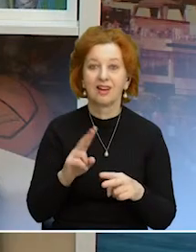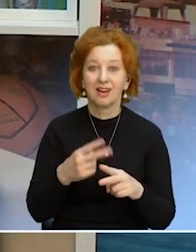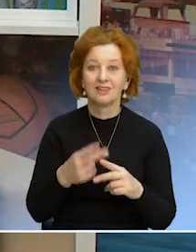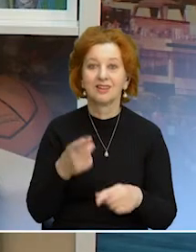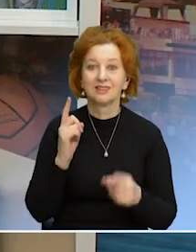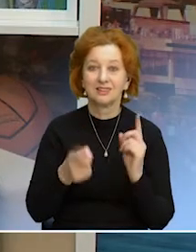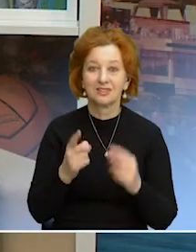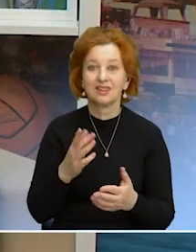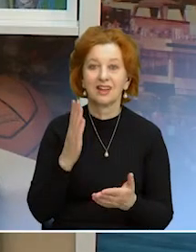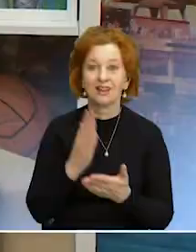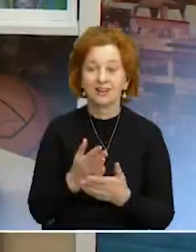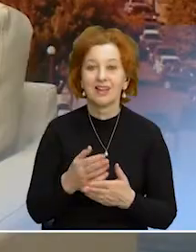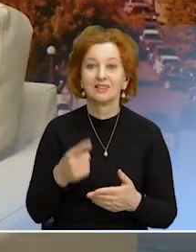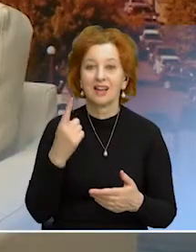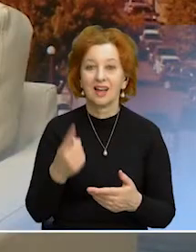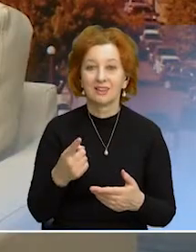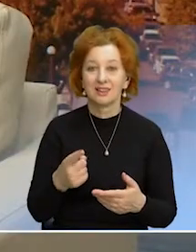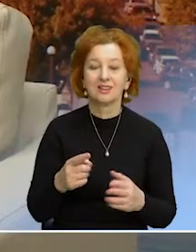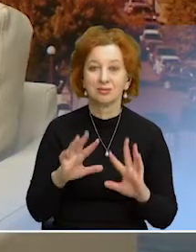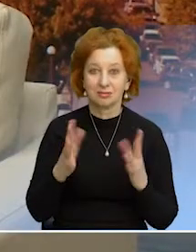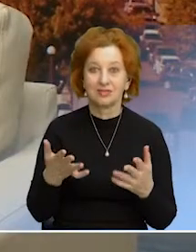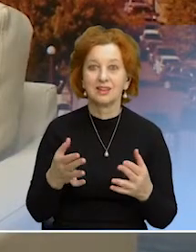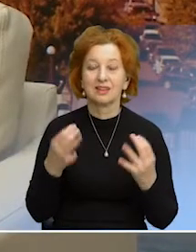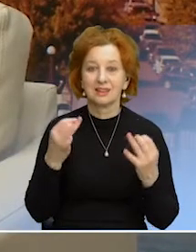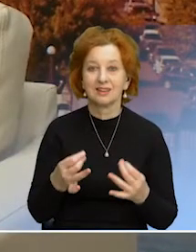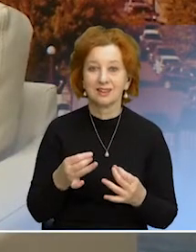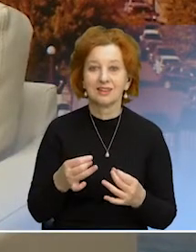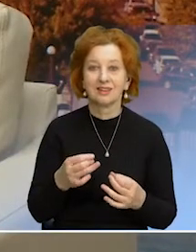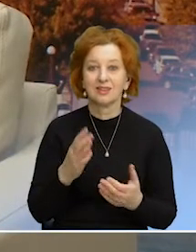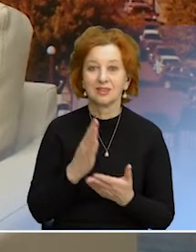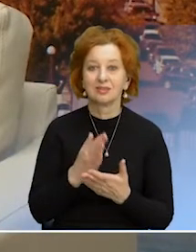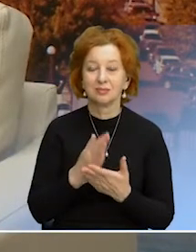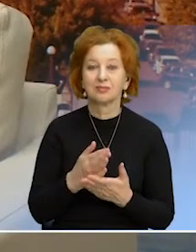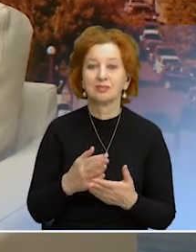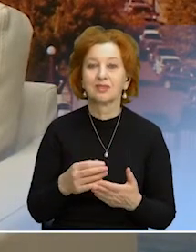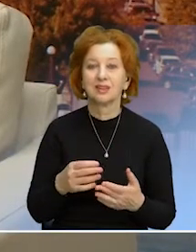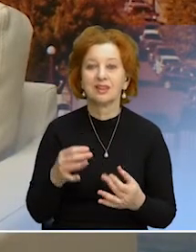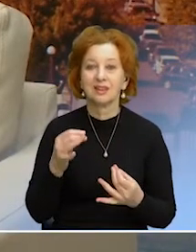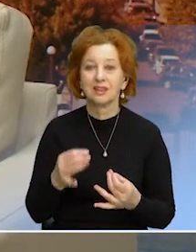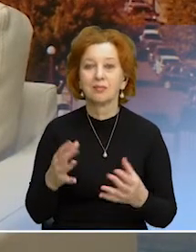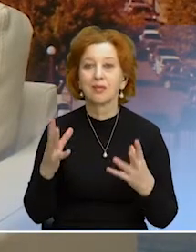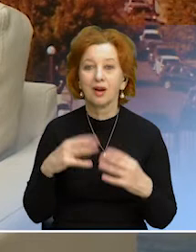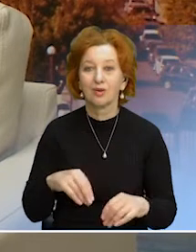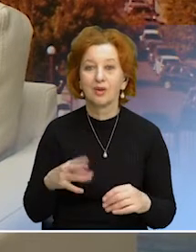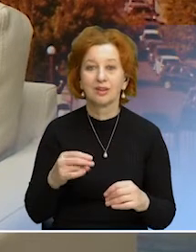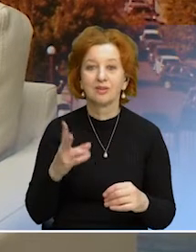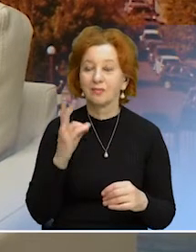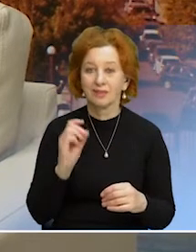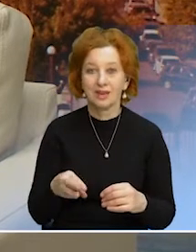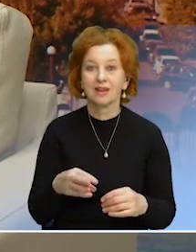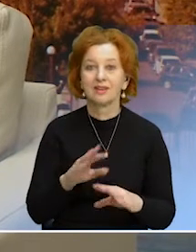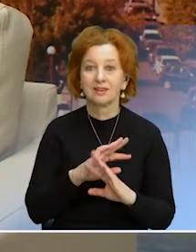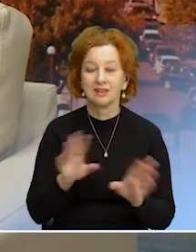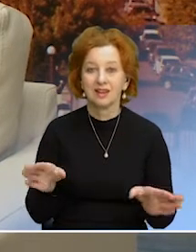это есть один, в этом есть один очень большой минус. Он говорит, какой? Я говорю,